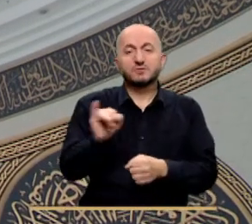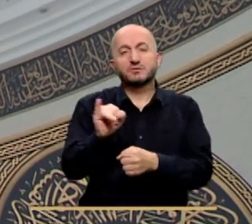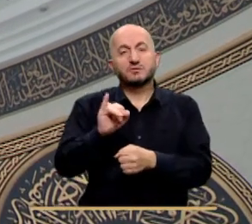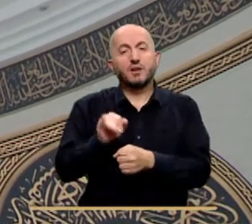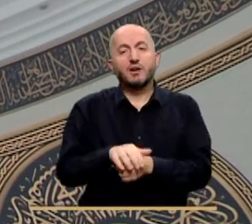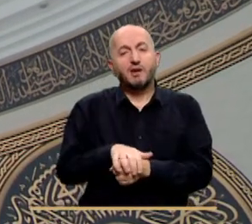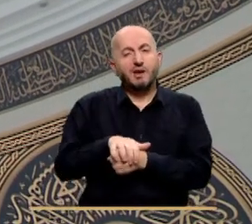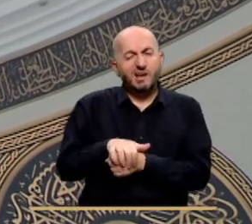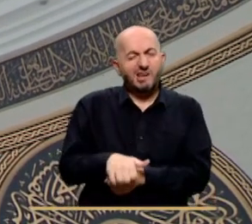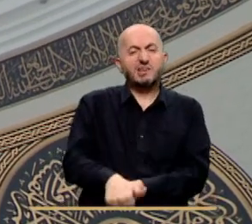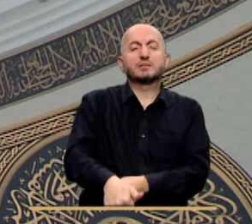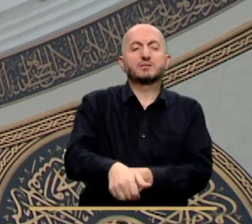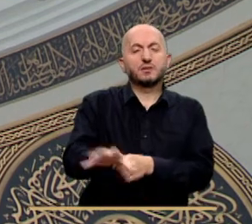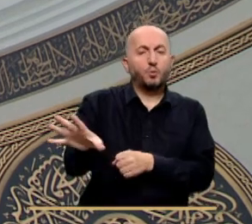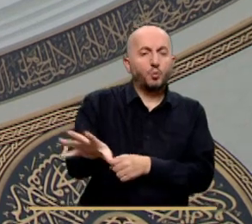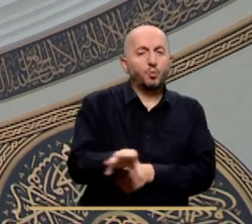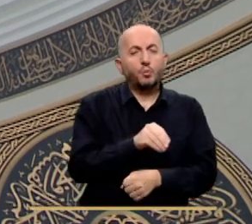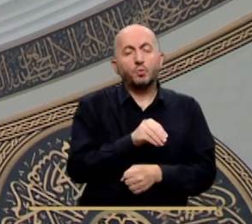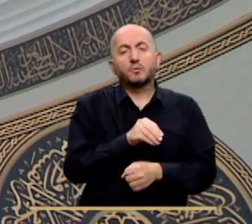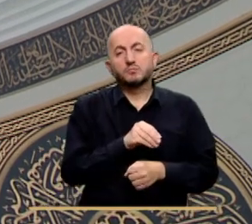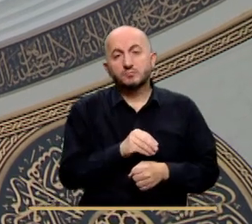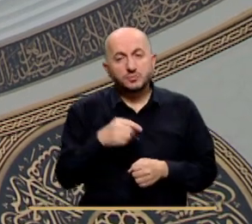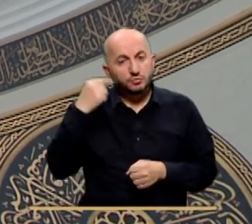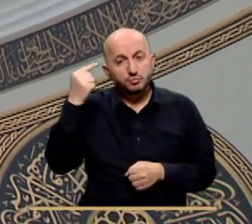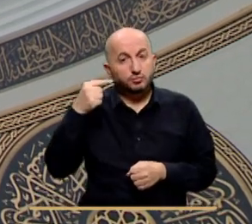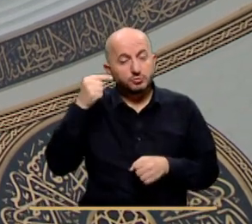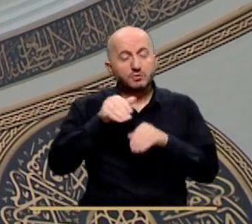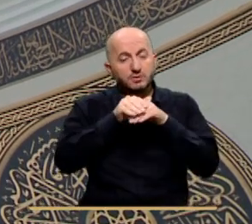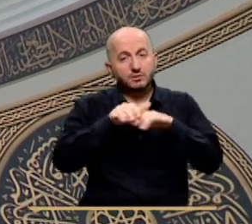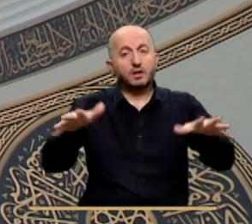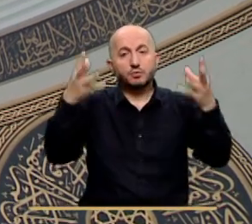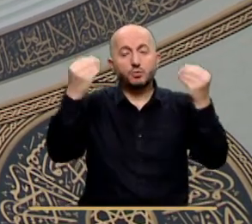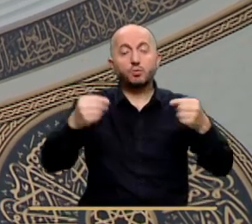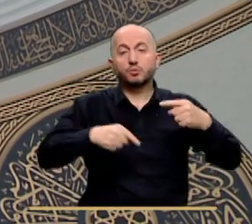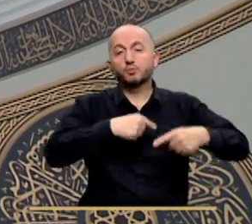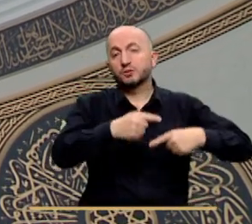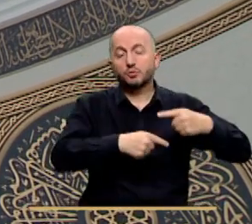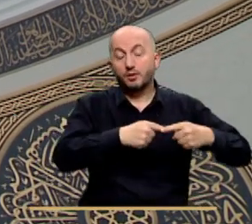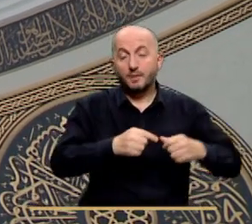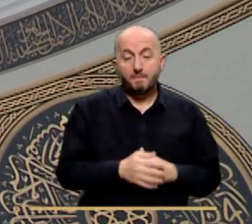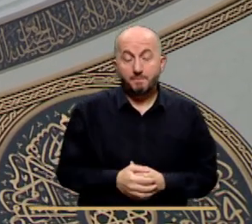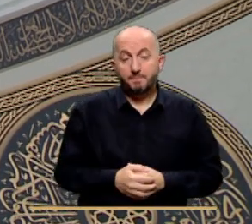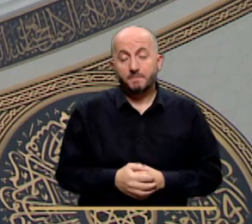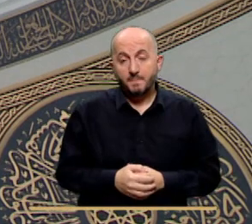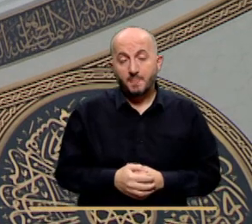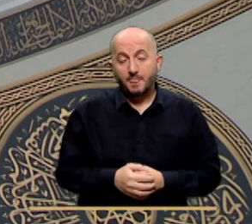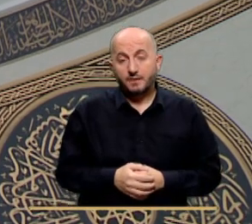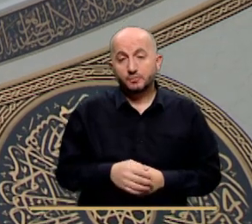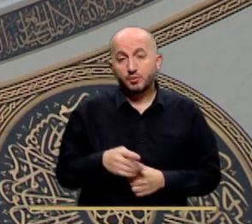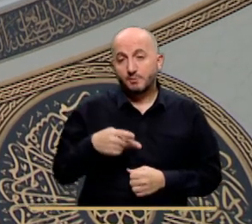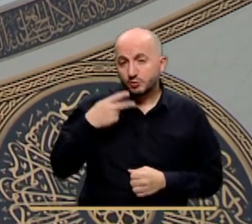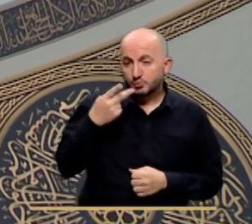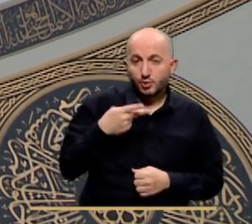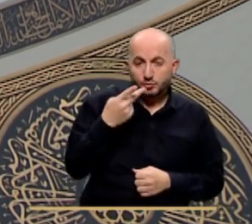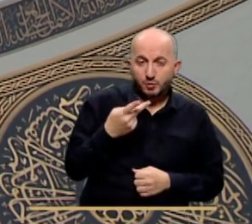zayıfı adeta sömürdüğü kapitalist bir düşüncenin hakim olduğu bir dönem. Hatta şöyle bir söz